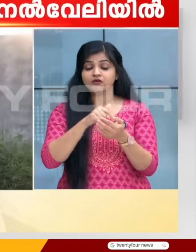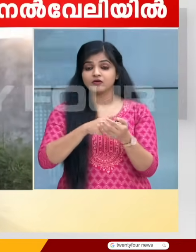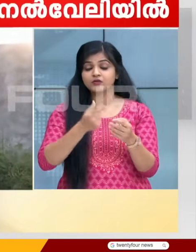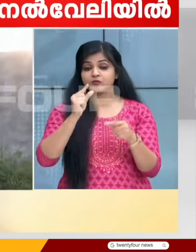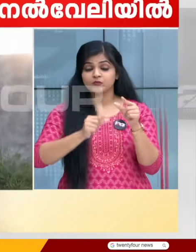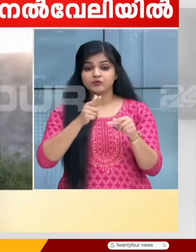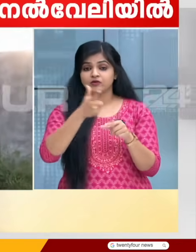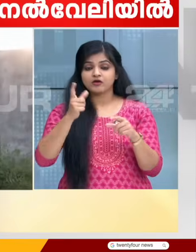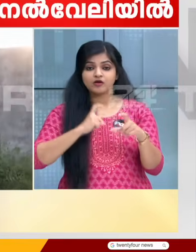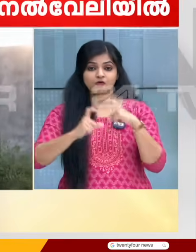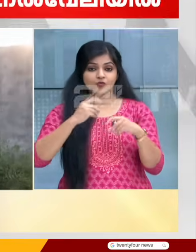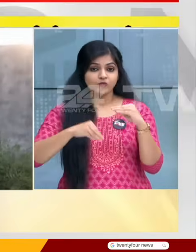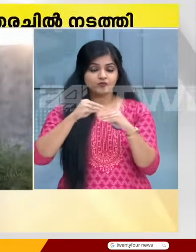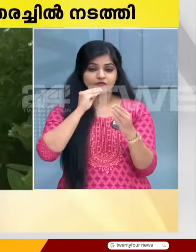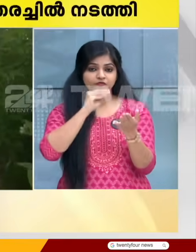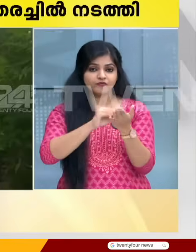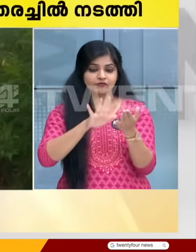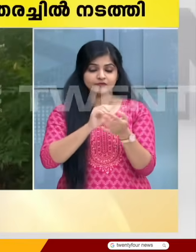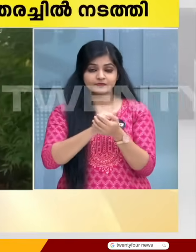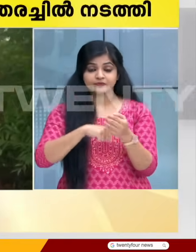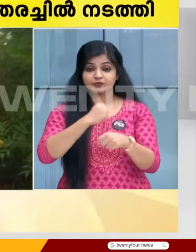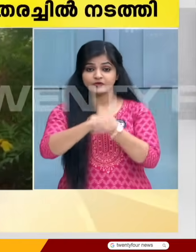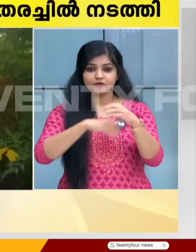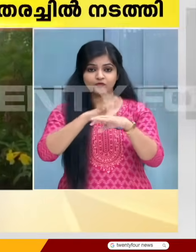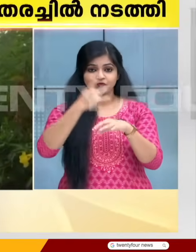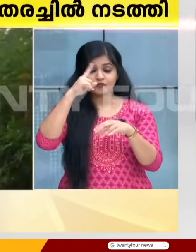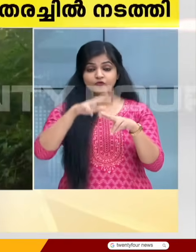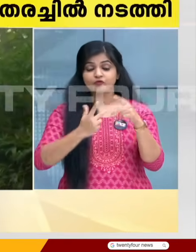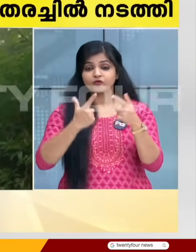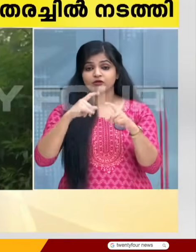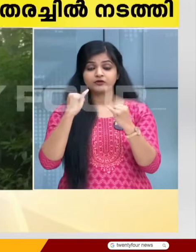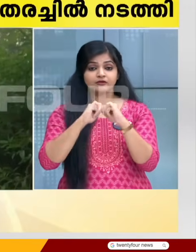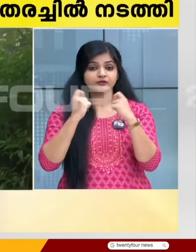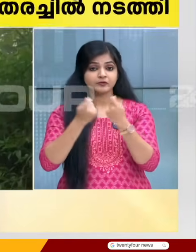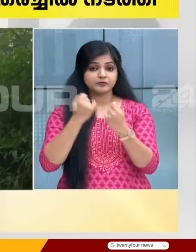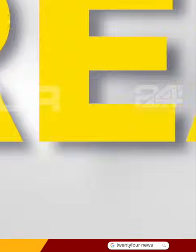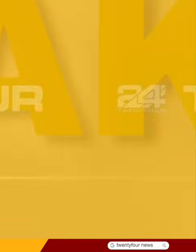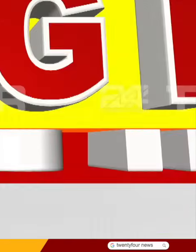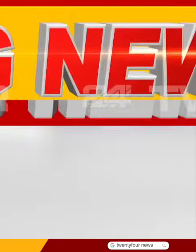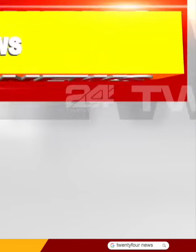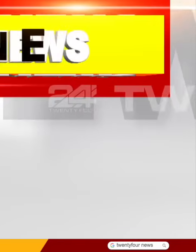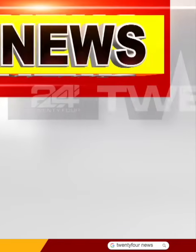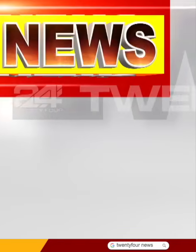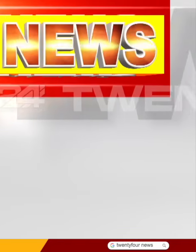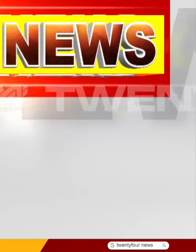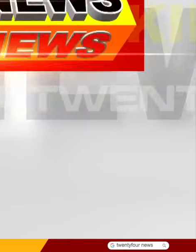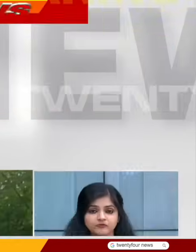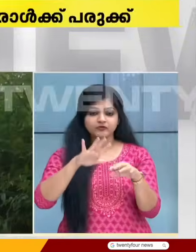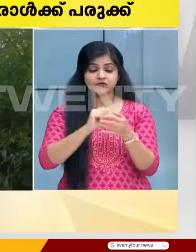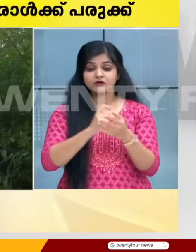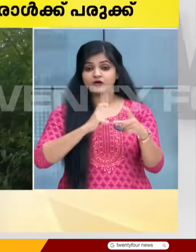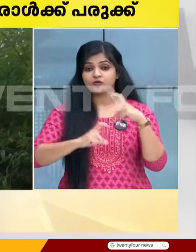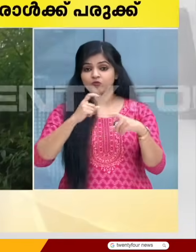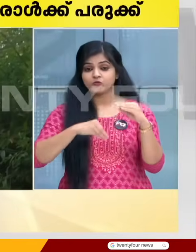മുൻപ് നൽകിയിരുന്നതാണ്. നിലവിൽ കരടിക്കായി തെരച്ചിൽ നടത്തിയെങ്കിലും വനംവകുപ്പ് സംഘത്തിന് കരടിയെ കണ്ടെത്താനായിട്ടില്ല. അതുകൊണ്ട് തന്നെ നിലവിൽ ജാഗ്രത പുലർത്താൻ